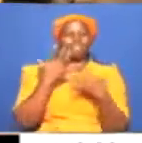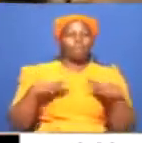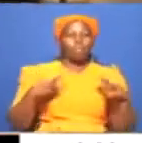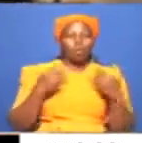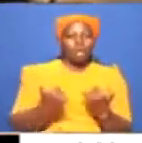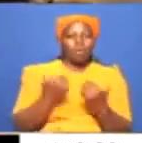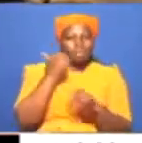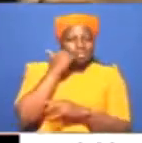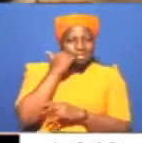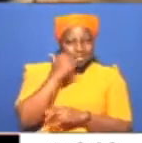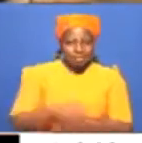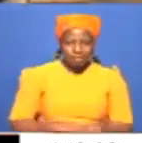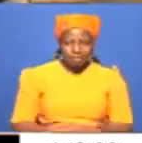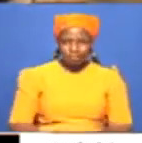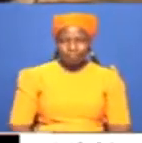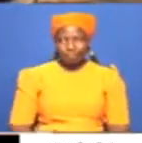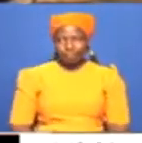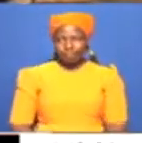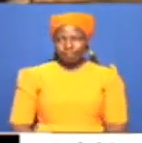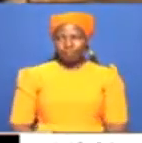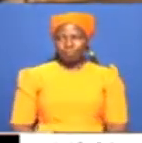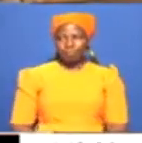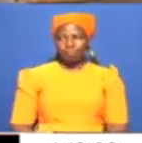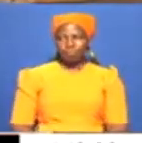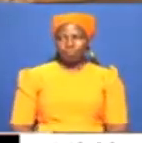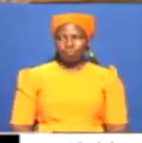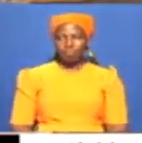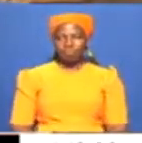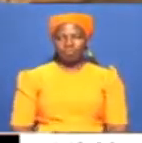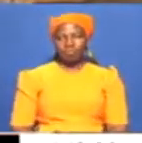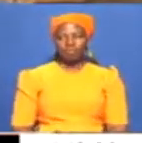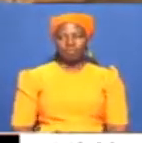Reporting for Lunchtime News, I'm Wamboi Otiende.